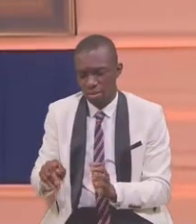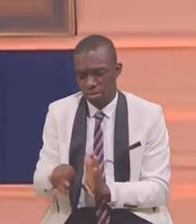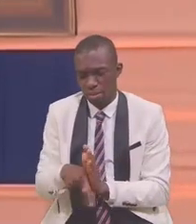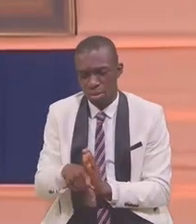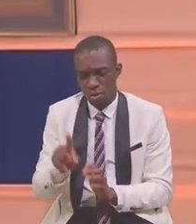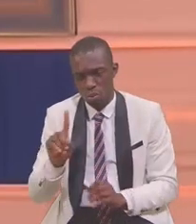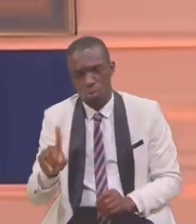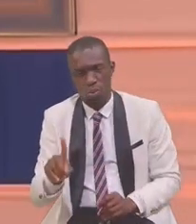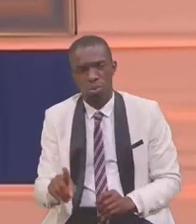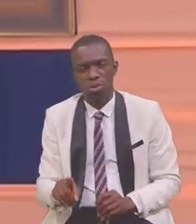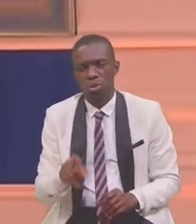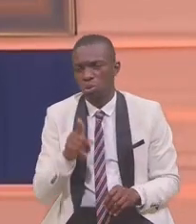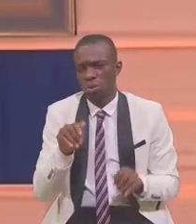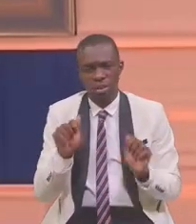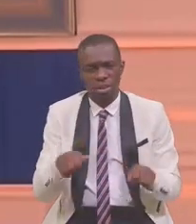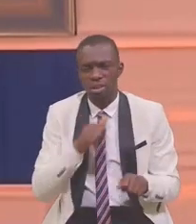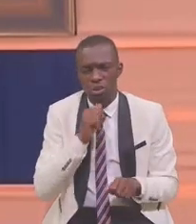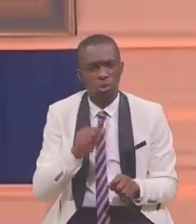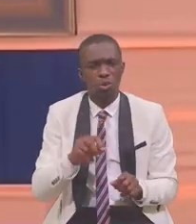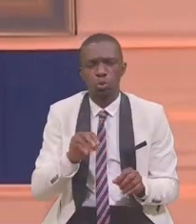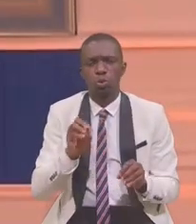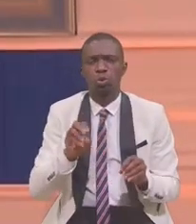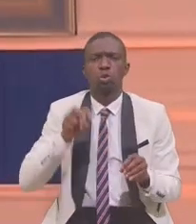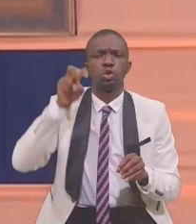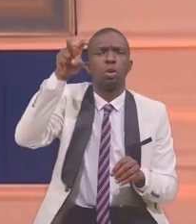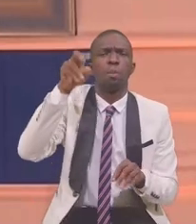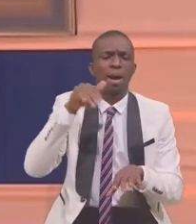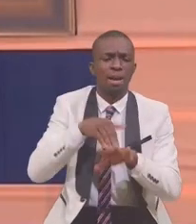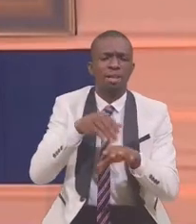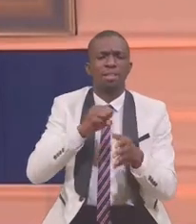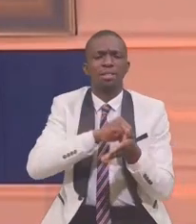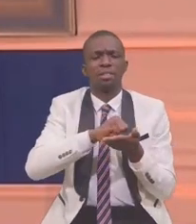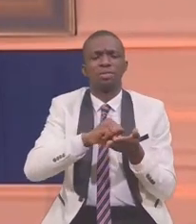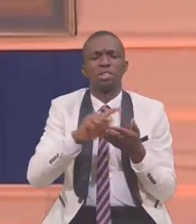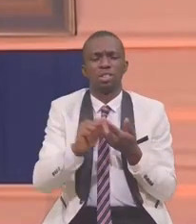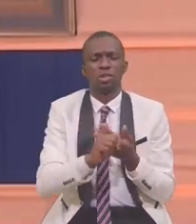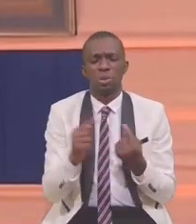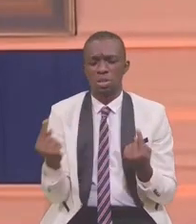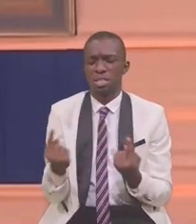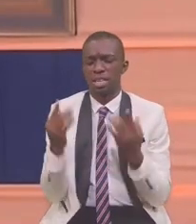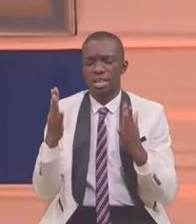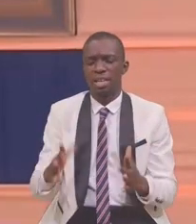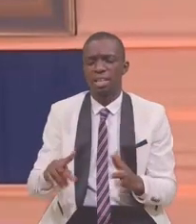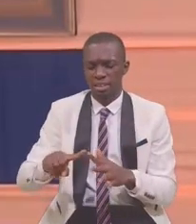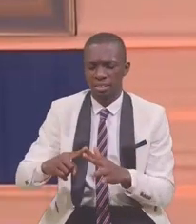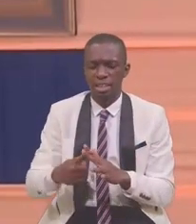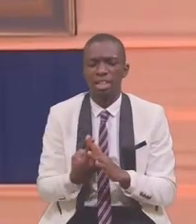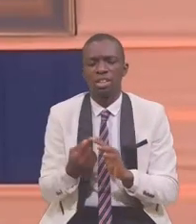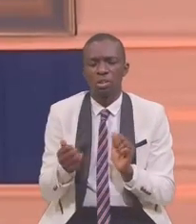par peut-être la maternelle. Il faut commencer par le salut. Jésus dit que la prière que je fais,